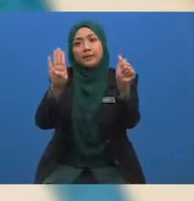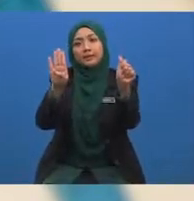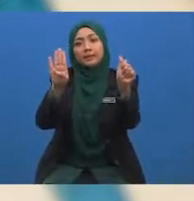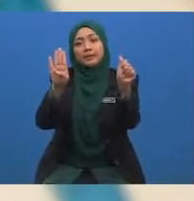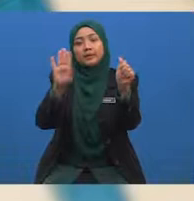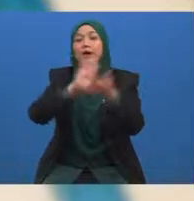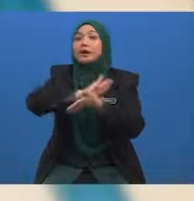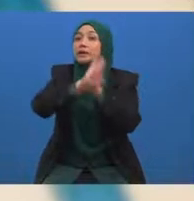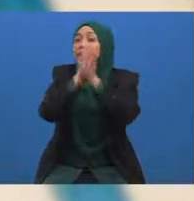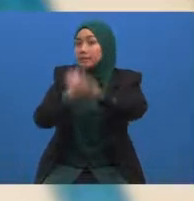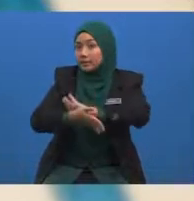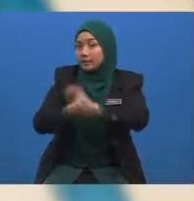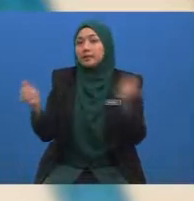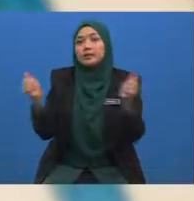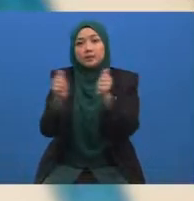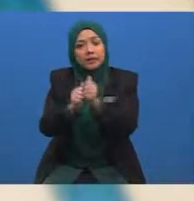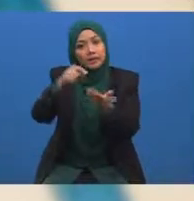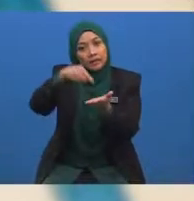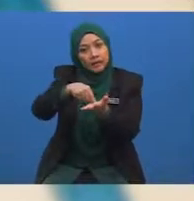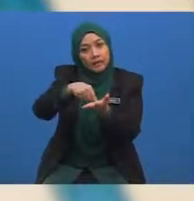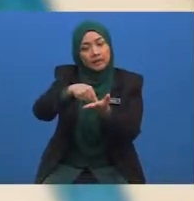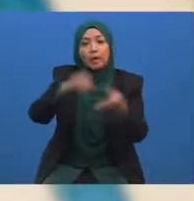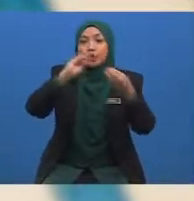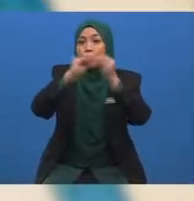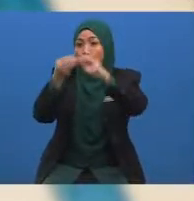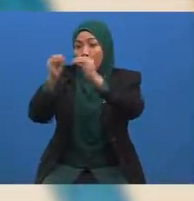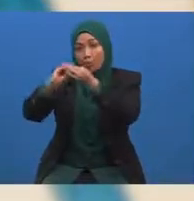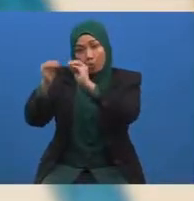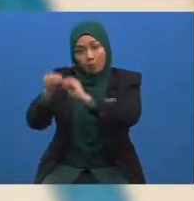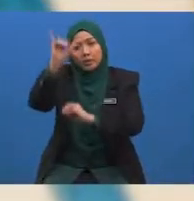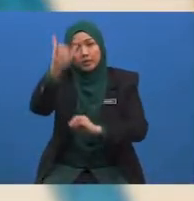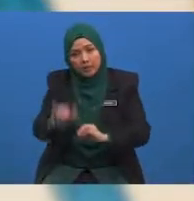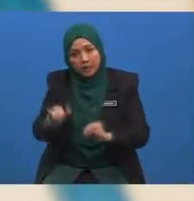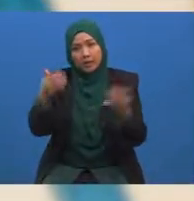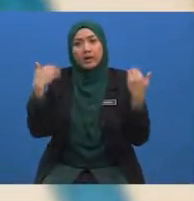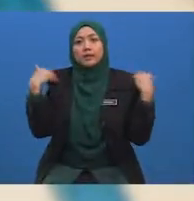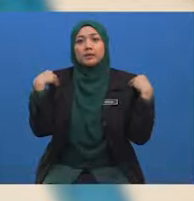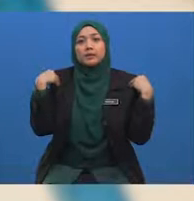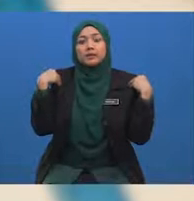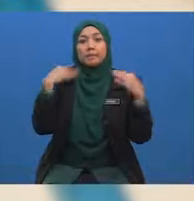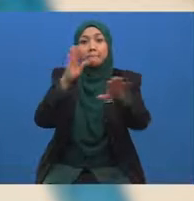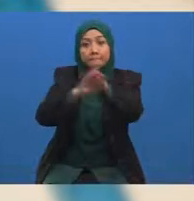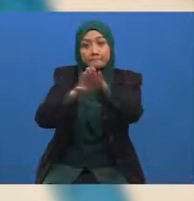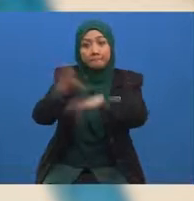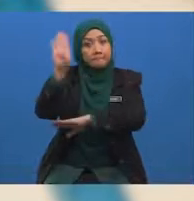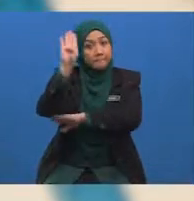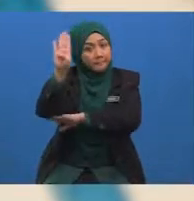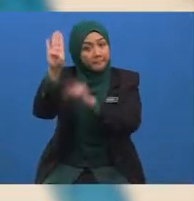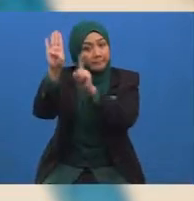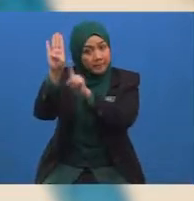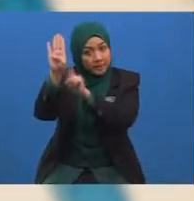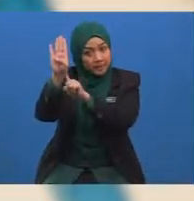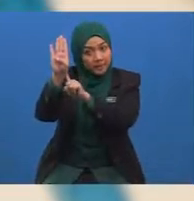Maka dengan ini, nombor-nombor yang ada pada baris B adalah nombor